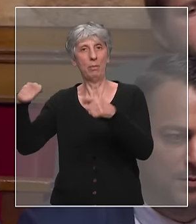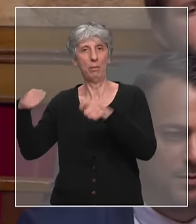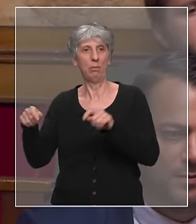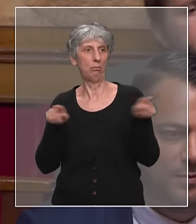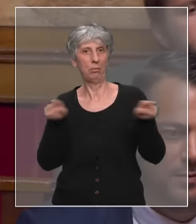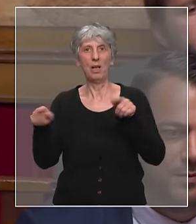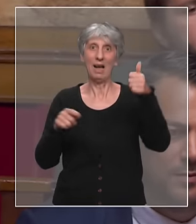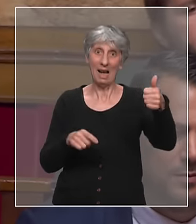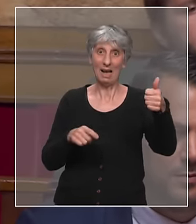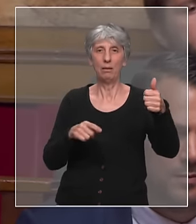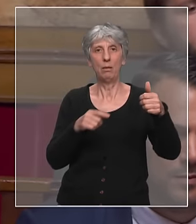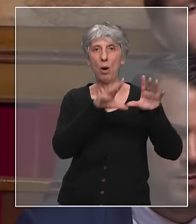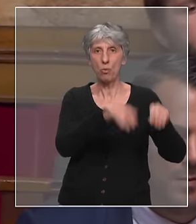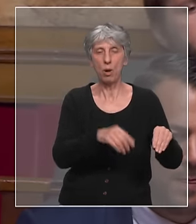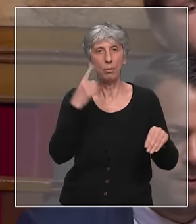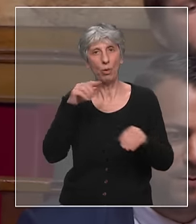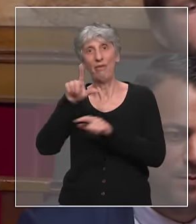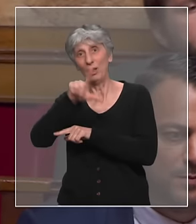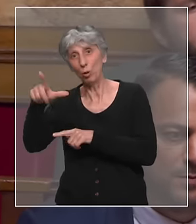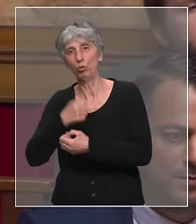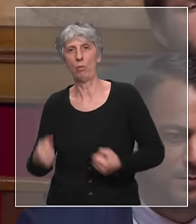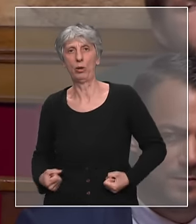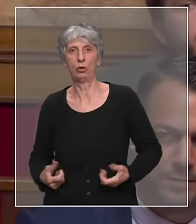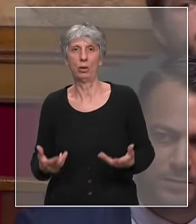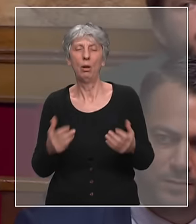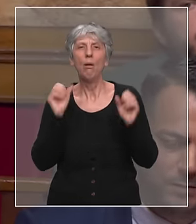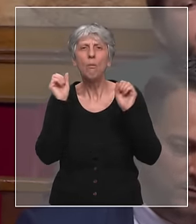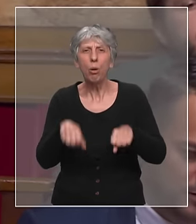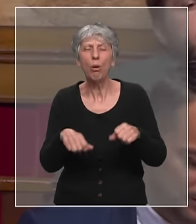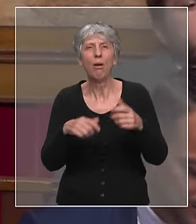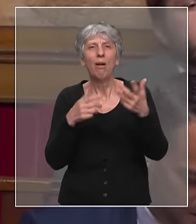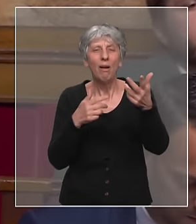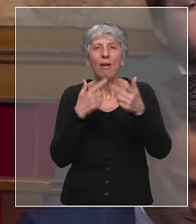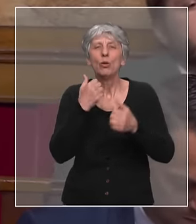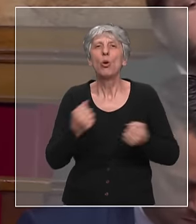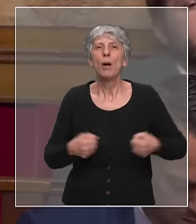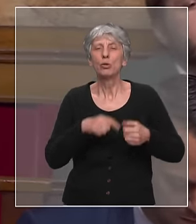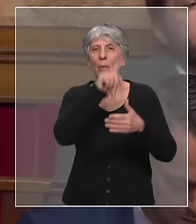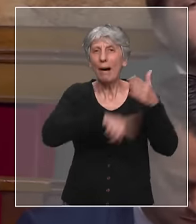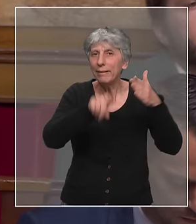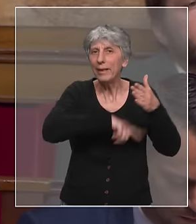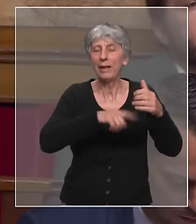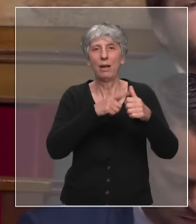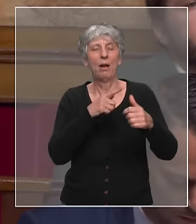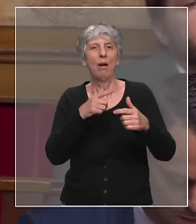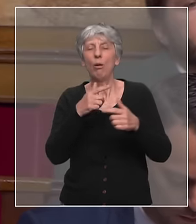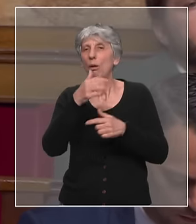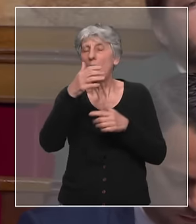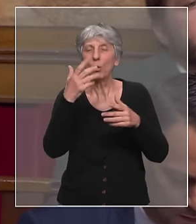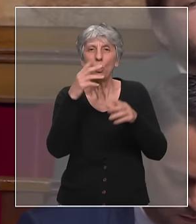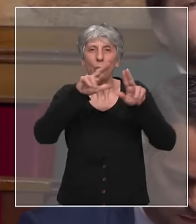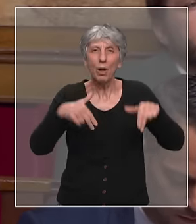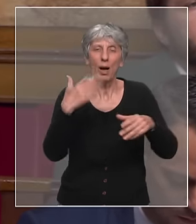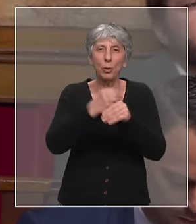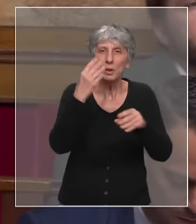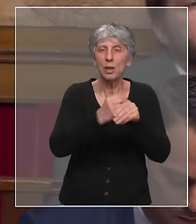pourrez donc atteindre des statistiques alléchantes du chômage à coup de radiation, de contrats d'apprentissage, de subventions, d'explosion des contrats de